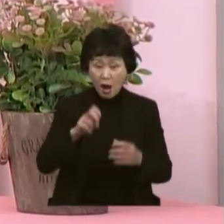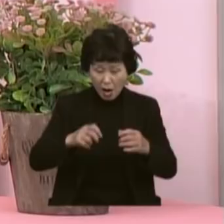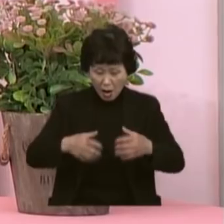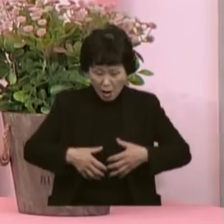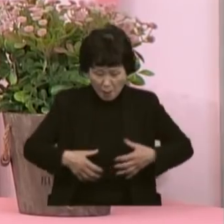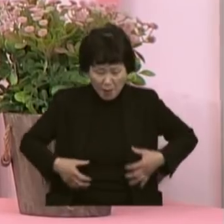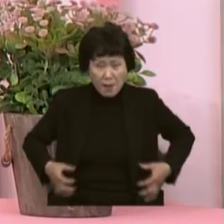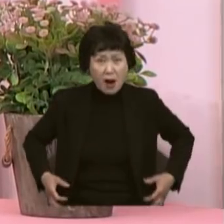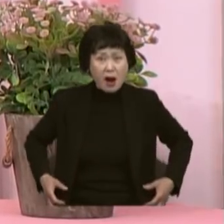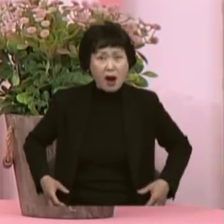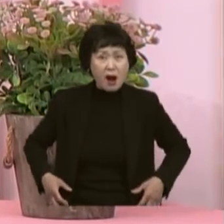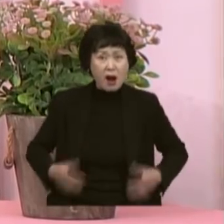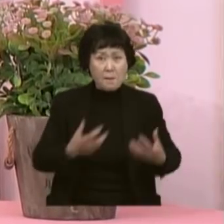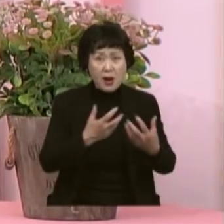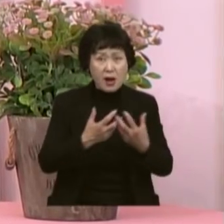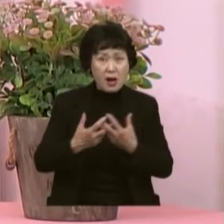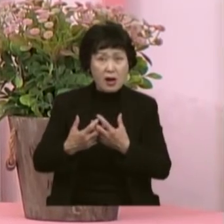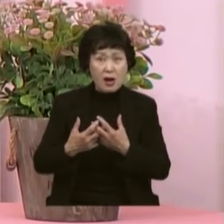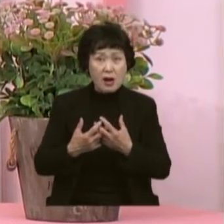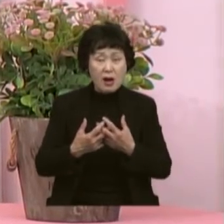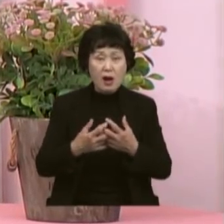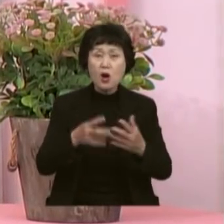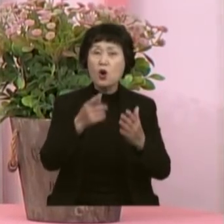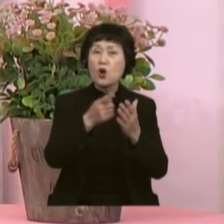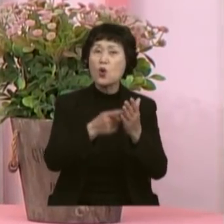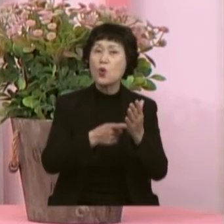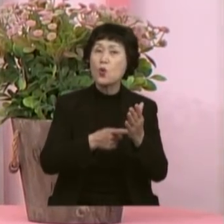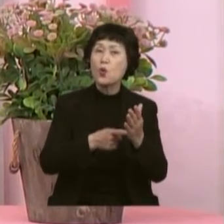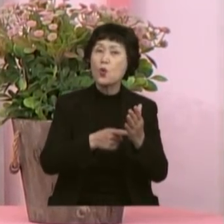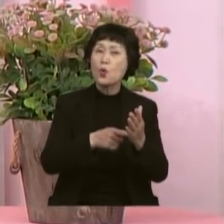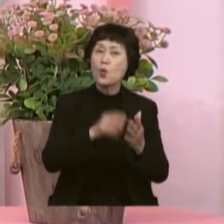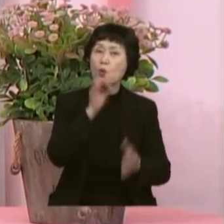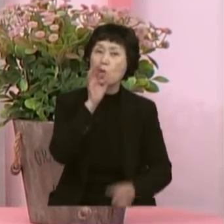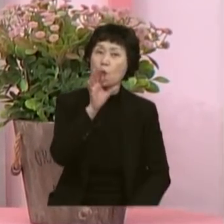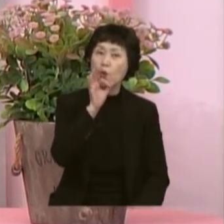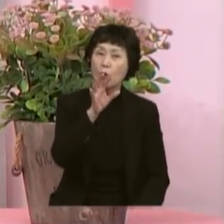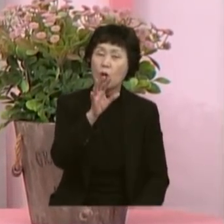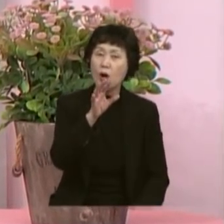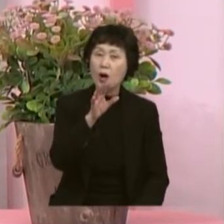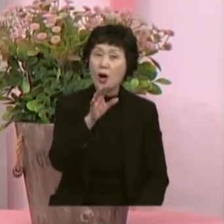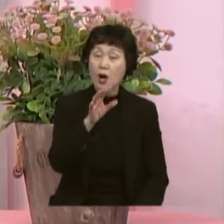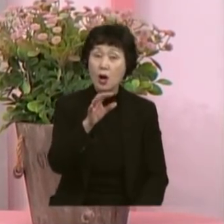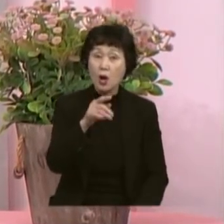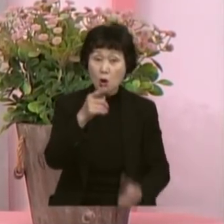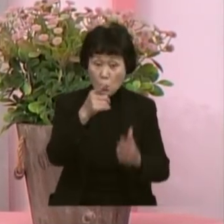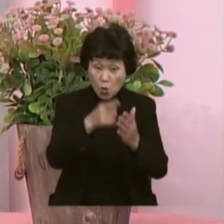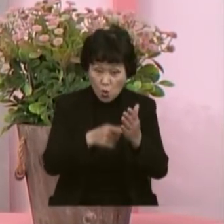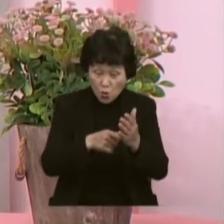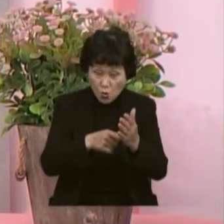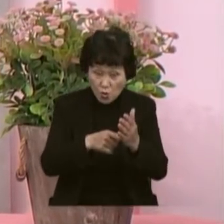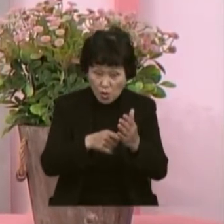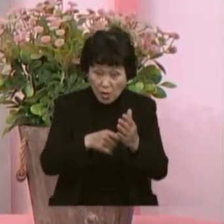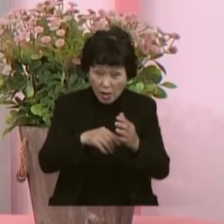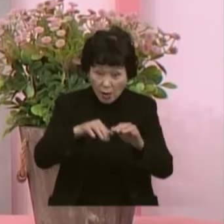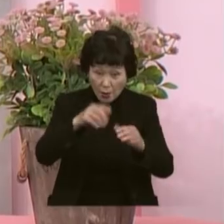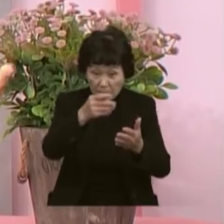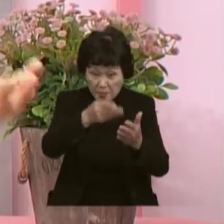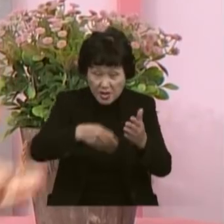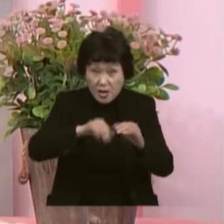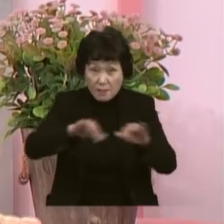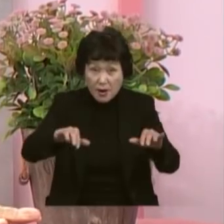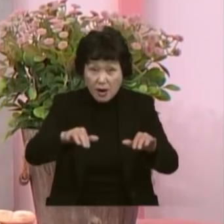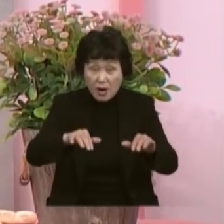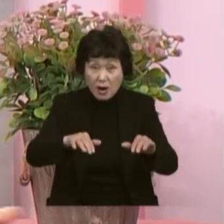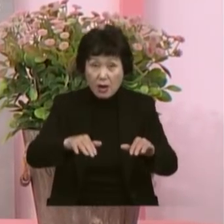차버리니까, 이건 수술이 안 된대. 수술하고 자르면 암을 다 잘라내면 남아있는 간이 하나도 없다는 거예요. 통째로